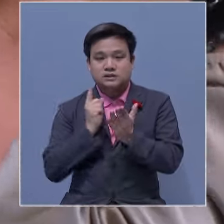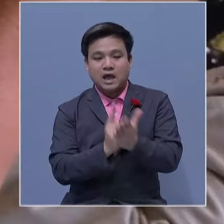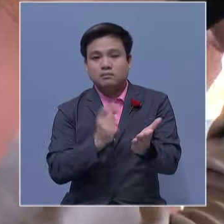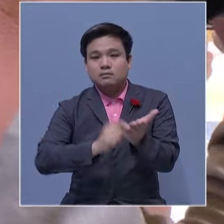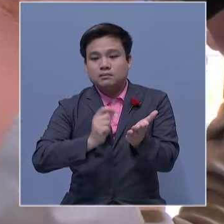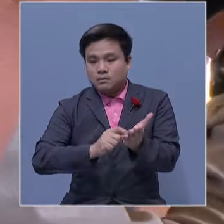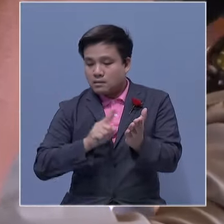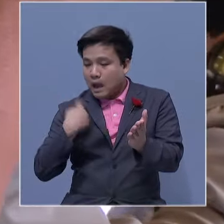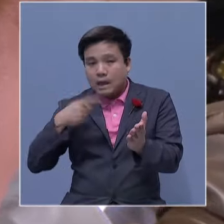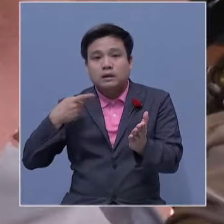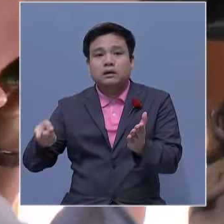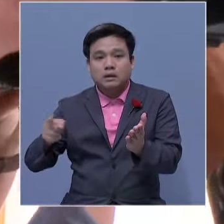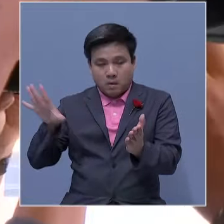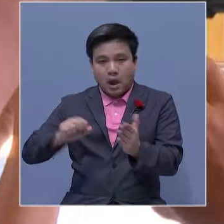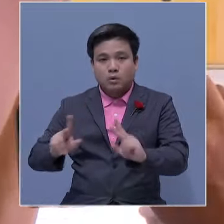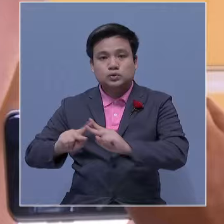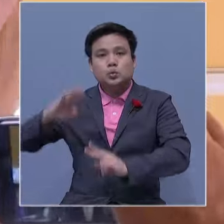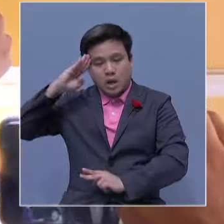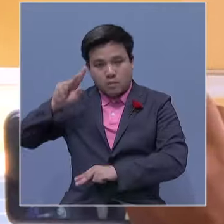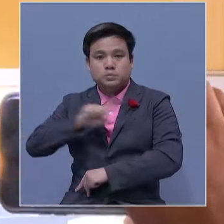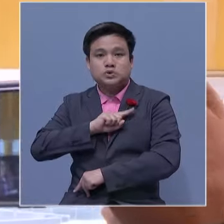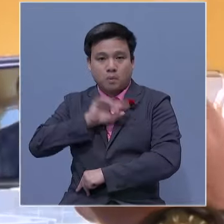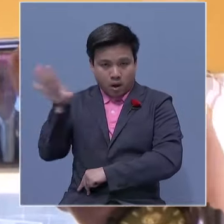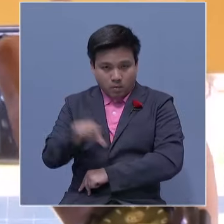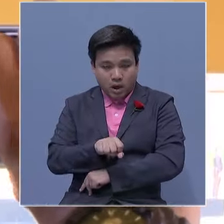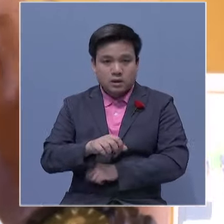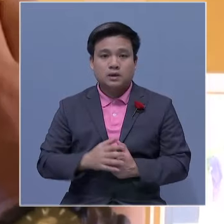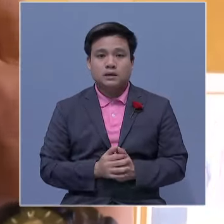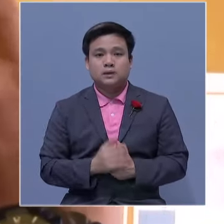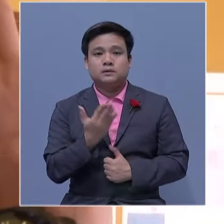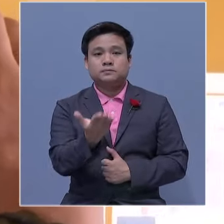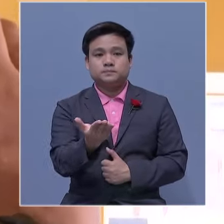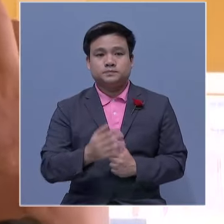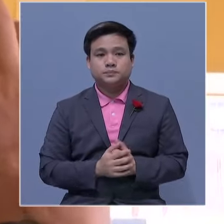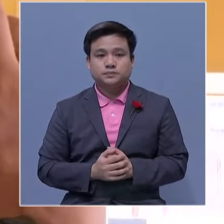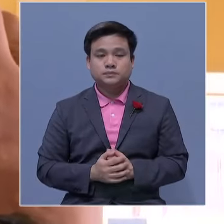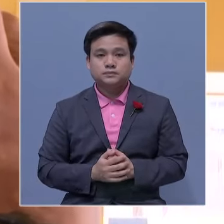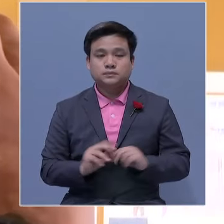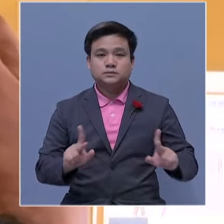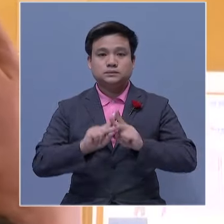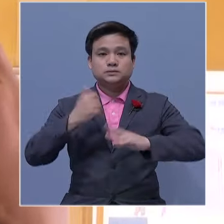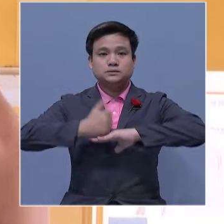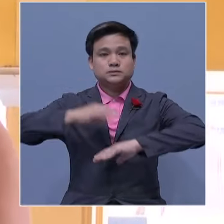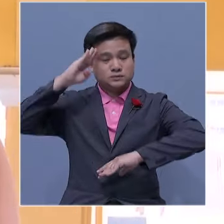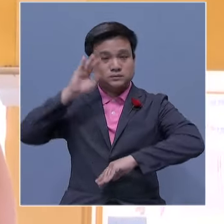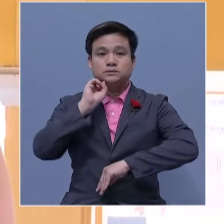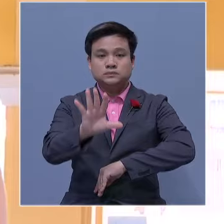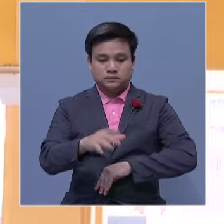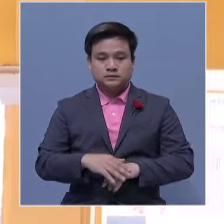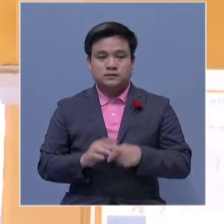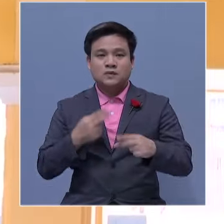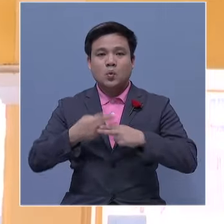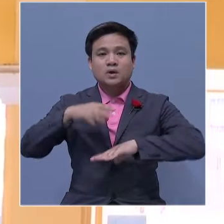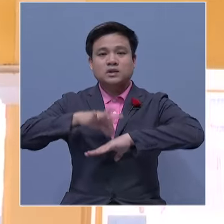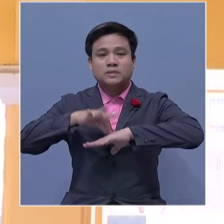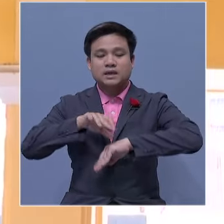สัมภาษณ์หลังจากพูดคุยกับคุณวิโรธนะครับบอกว่าเรื่องการทุจริตใบสด 43เป็นนโยบายที่ต้องกำชับกับาษีทุกอำเภอ